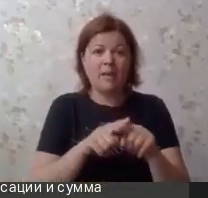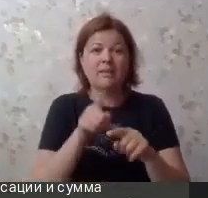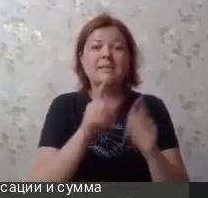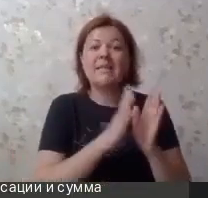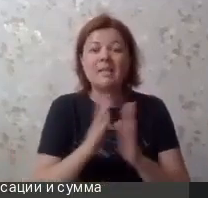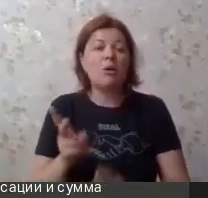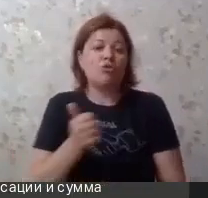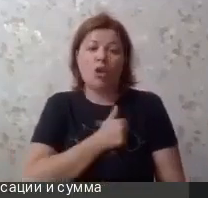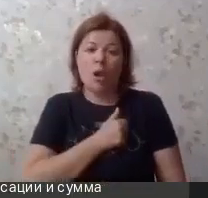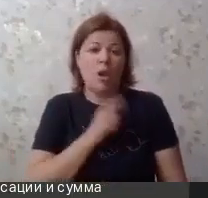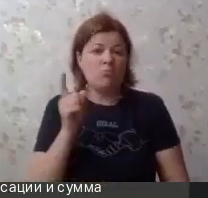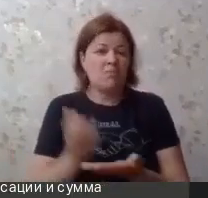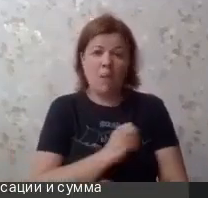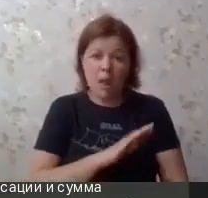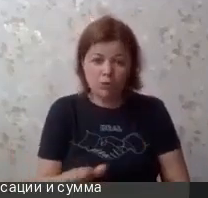получилось. Если от вас